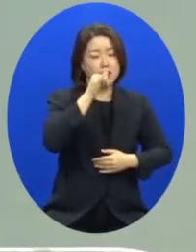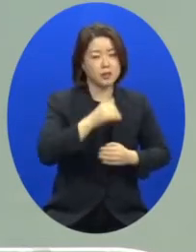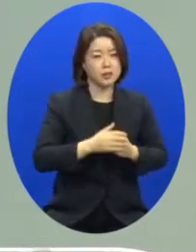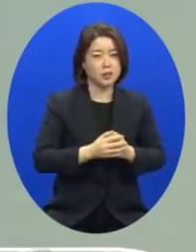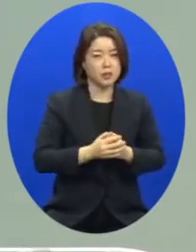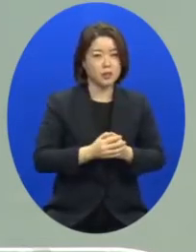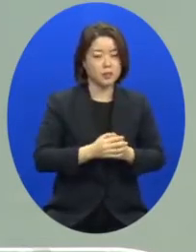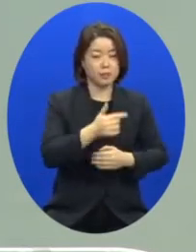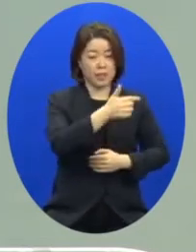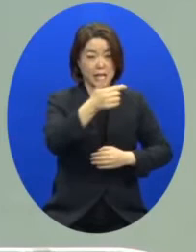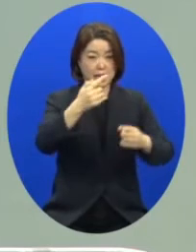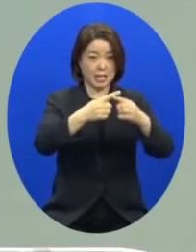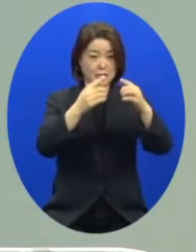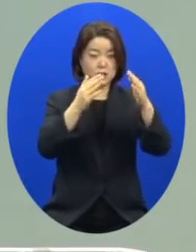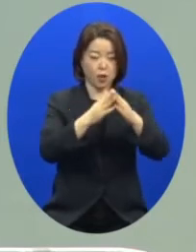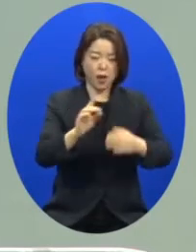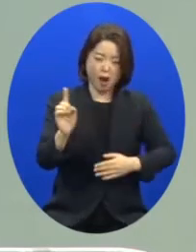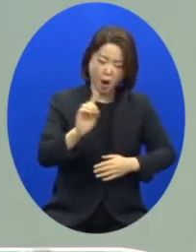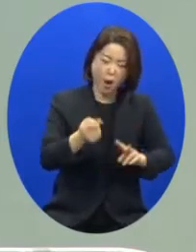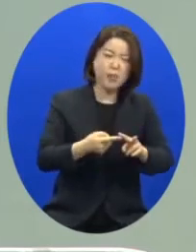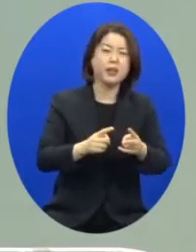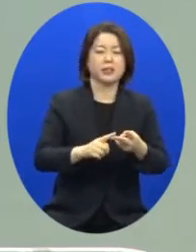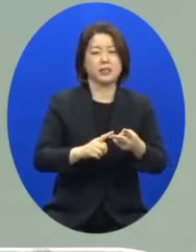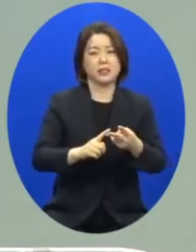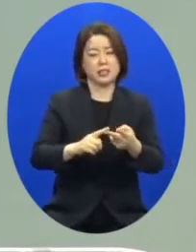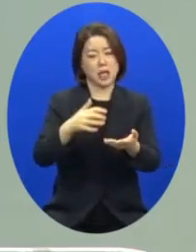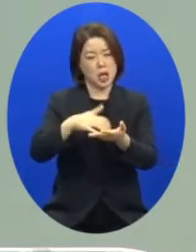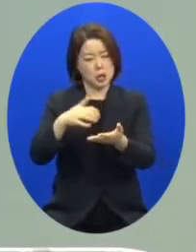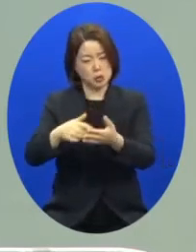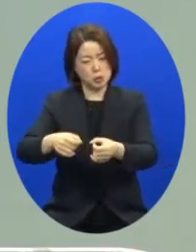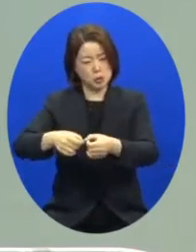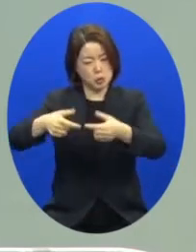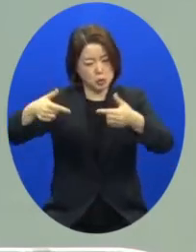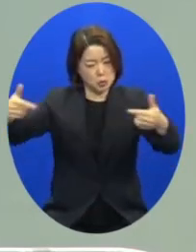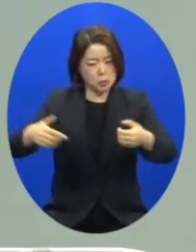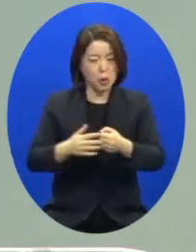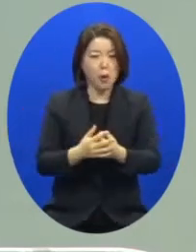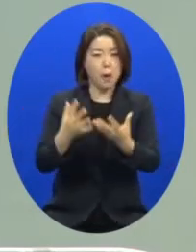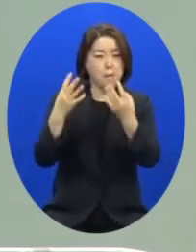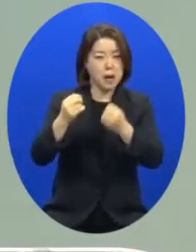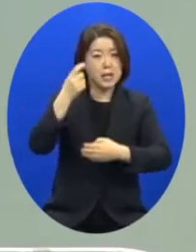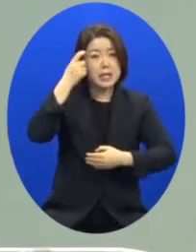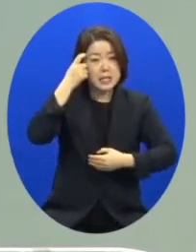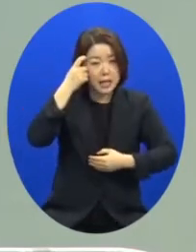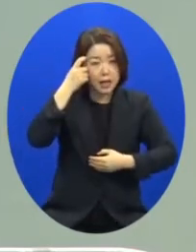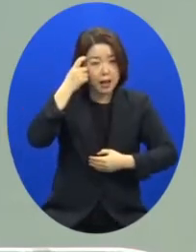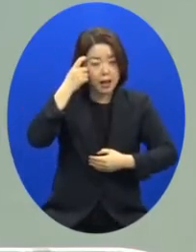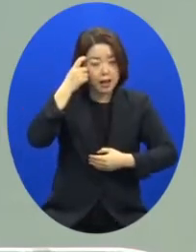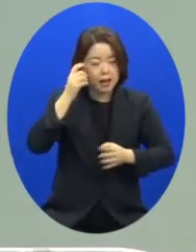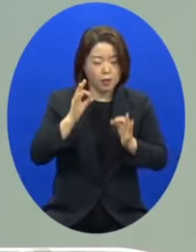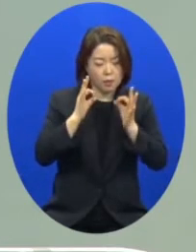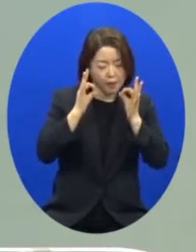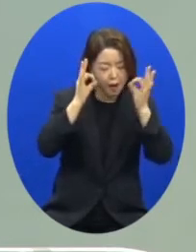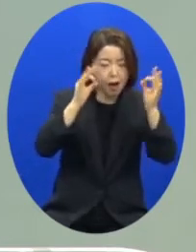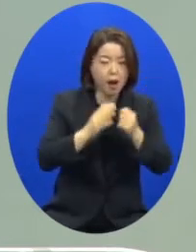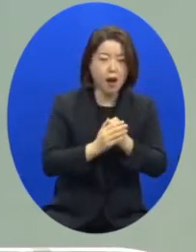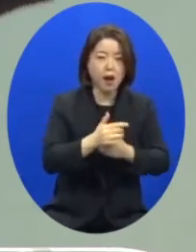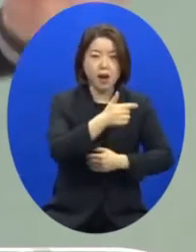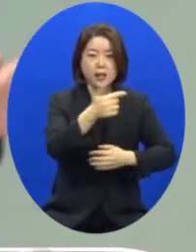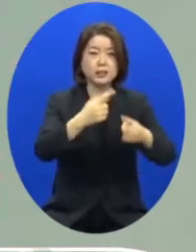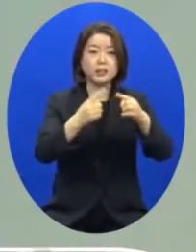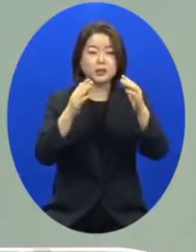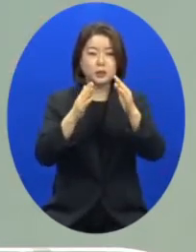큰 교에 어떻든 이 큰 교회 교인 수가 어떻든지 많아져 된다고 생각하며 애를 쓰고 큰 교회의